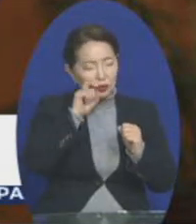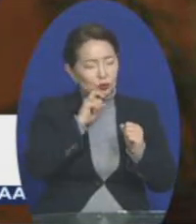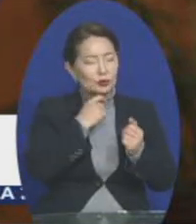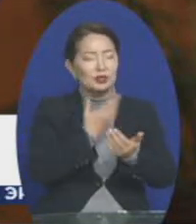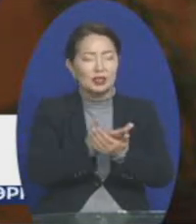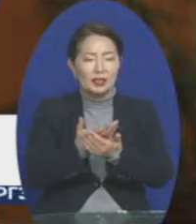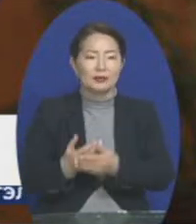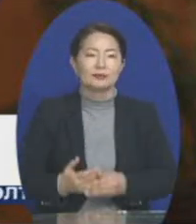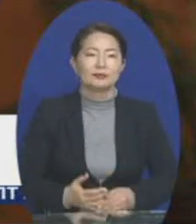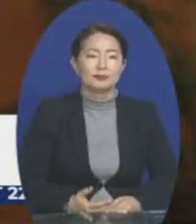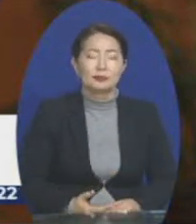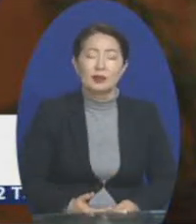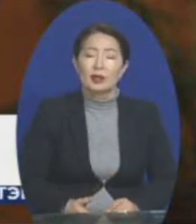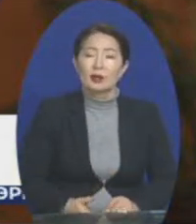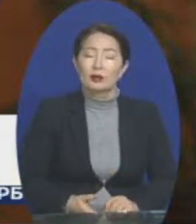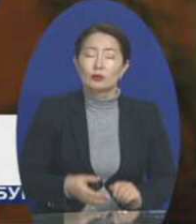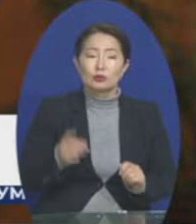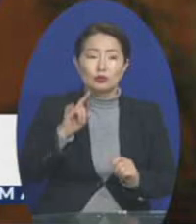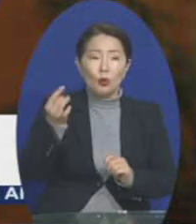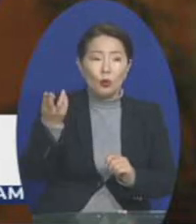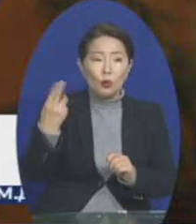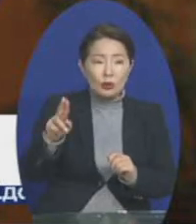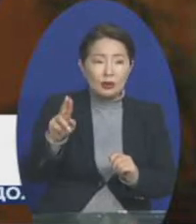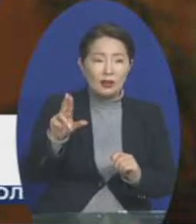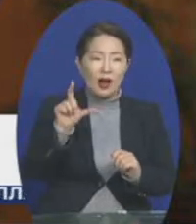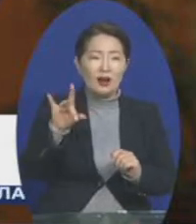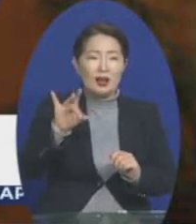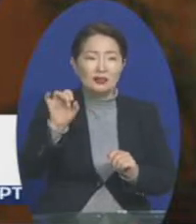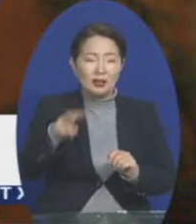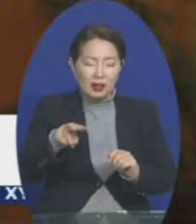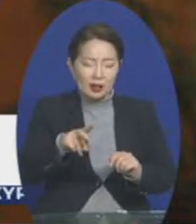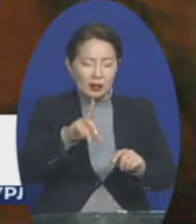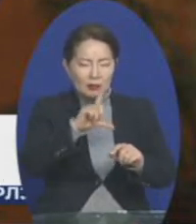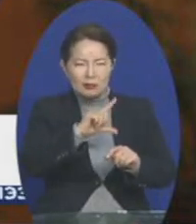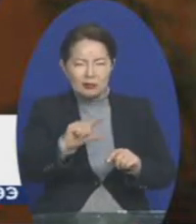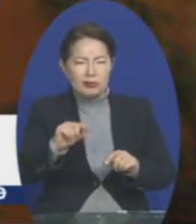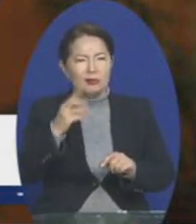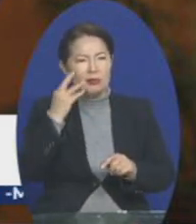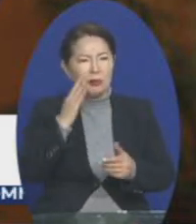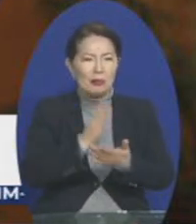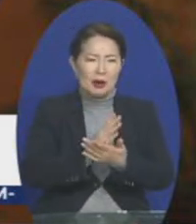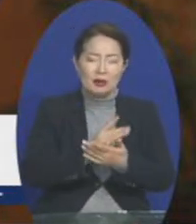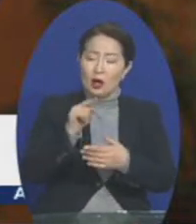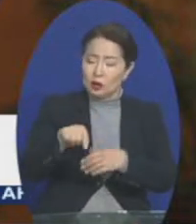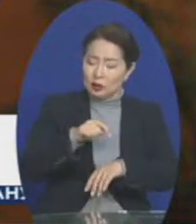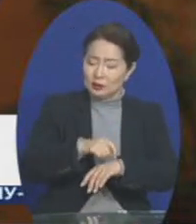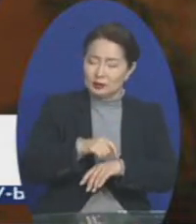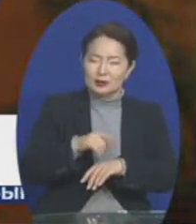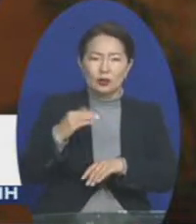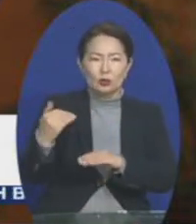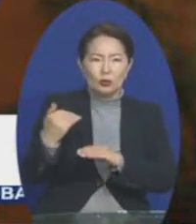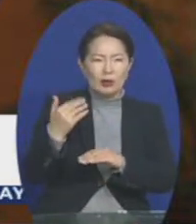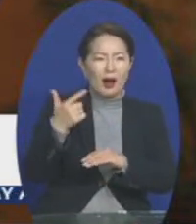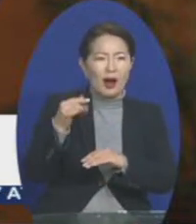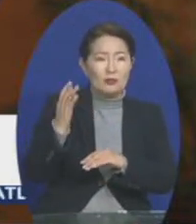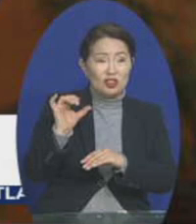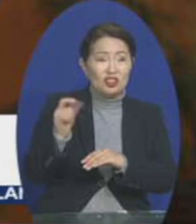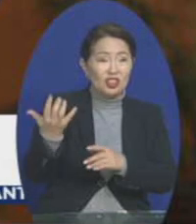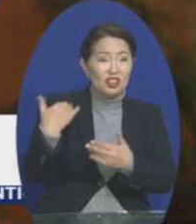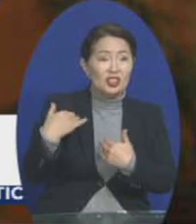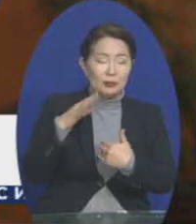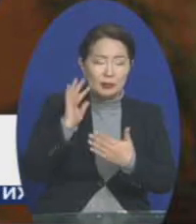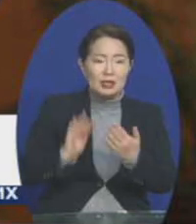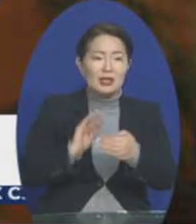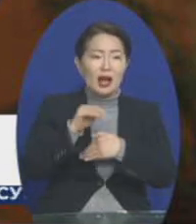хүсэж байна. Зуудын эрсдэлт нөхцөл байдал цаашид хүндрэх төлөвтэй байна. Энэ цаг дор тулж ирсэн гамшигын эрсдлийг